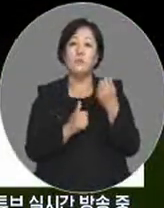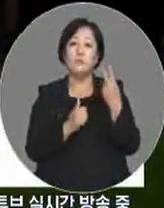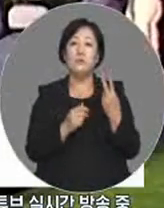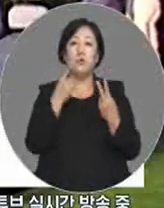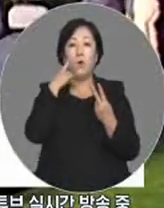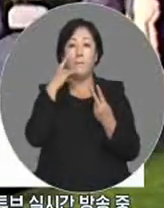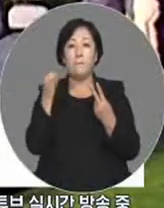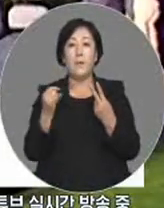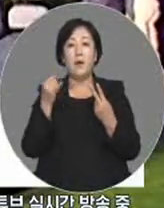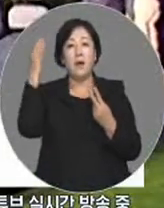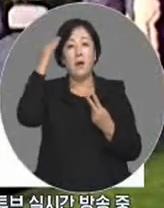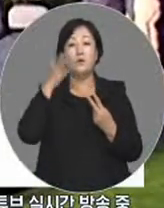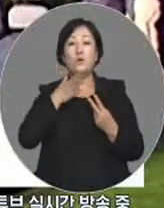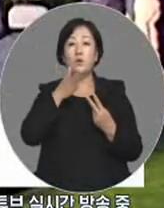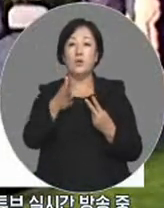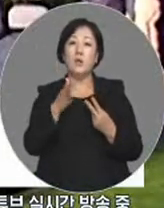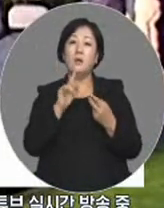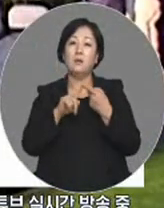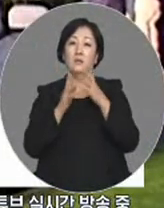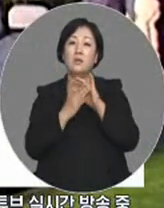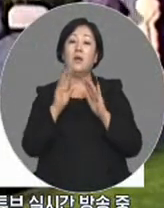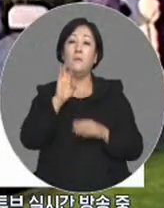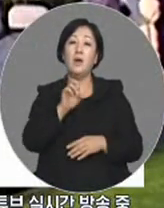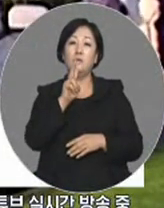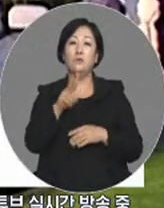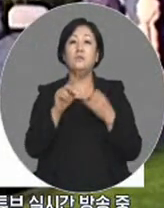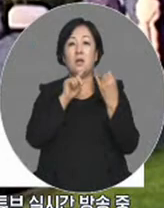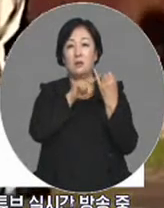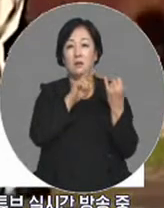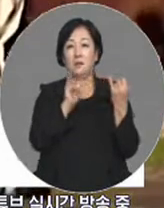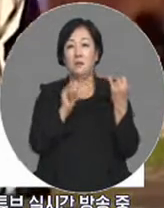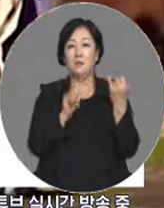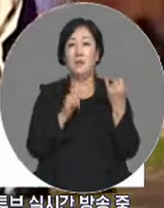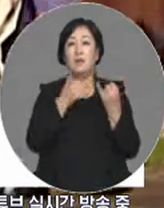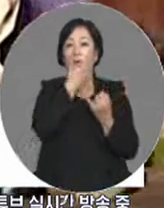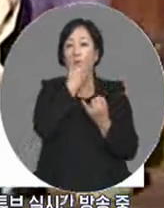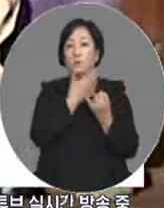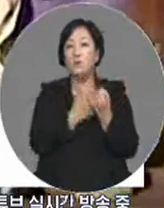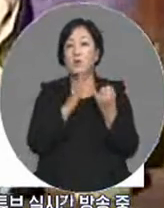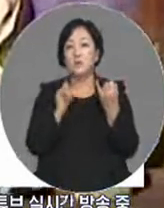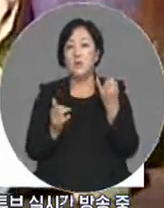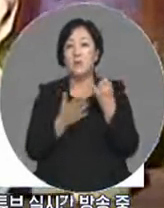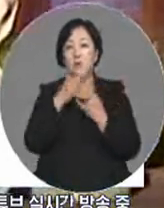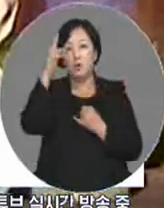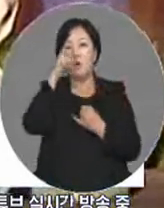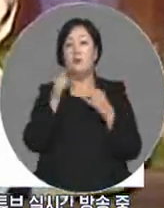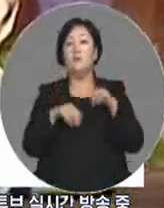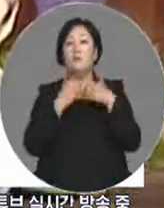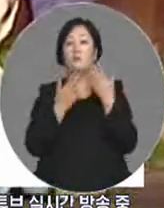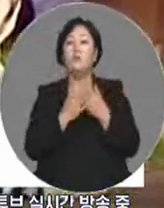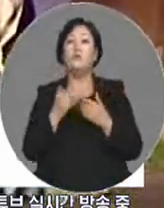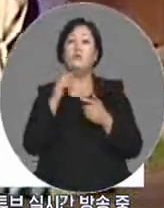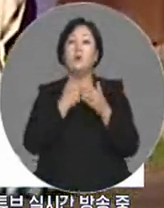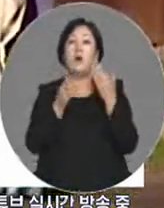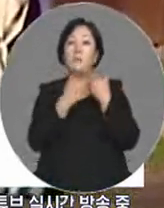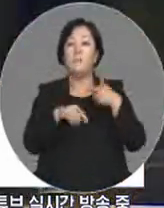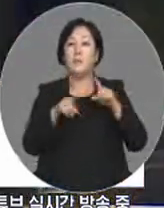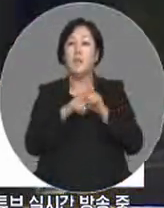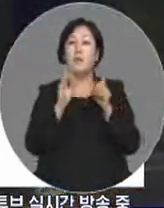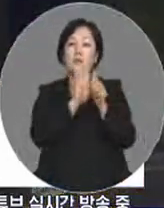친모인 한국계 뉴질랜드인 42살 A씨를 유력한 용의자로 보고 한국 경찰에 공조 수사를